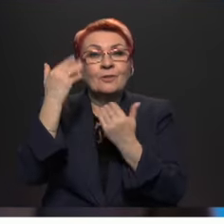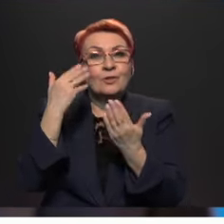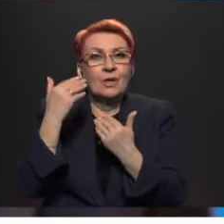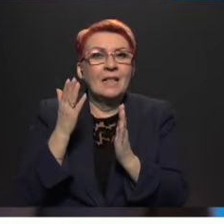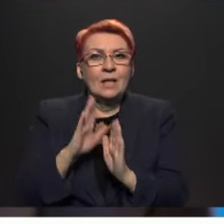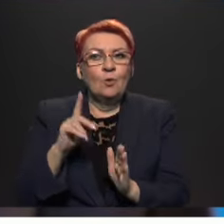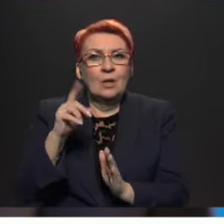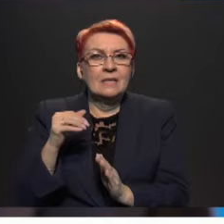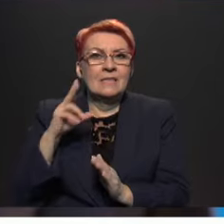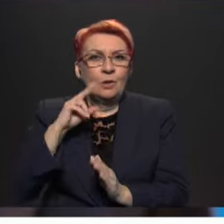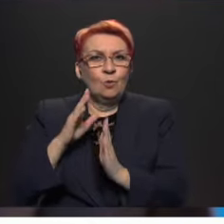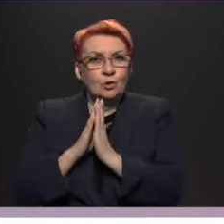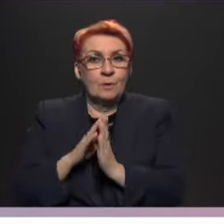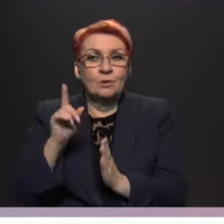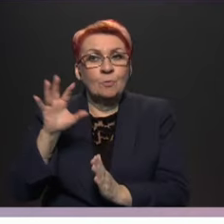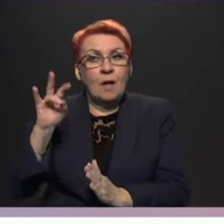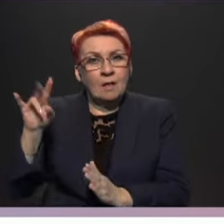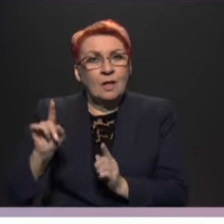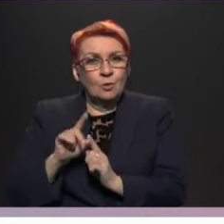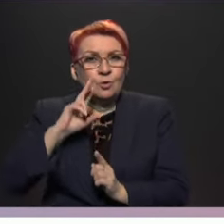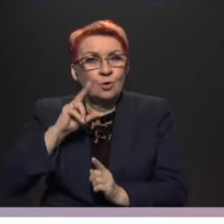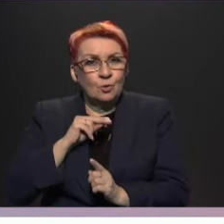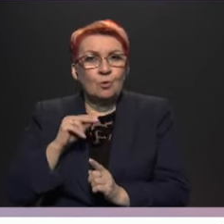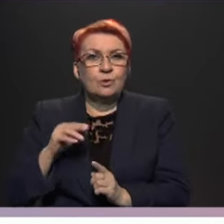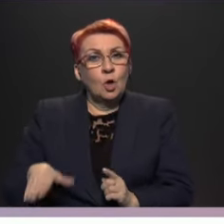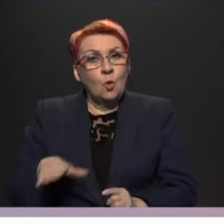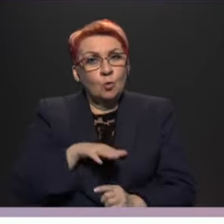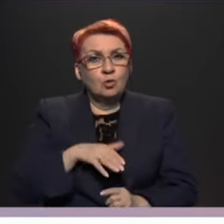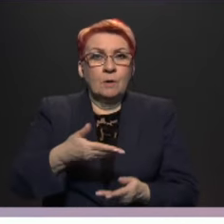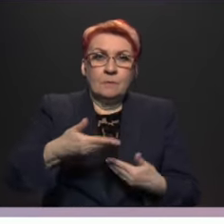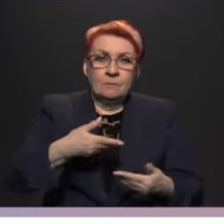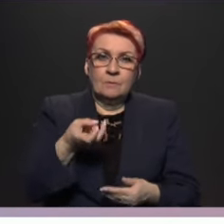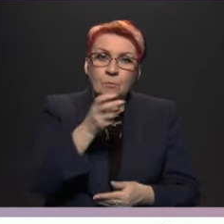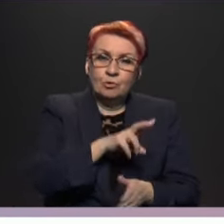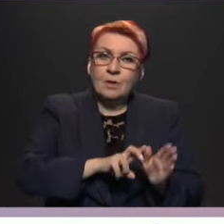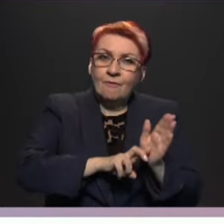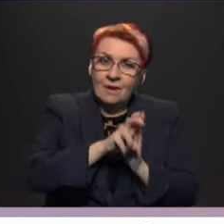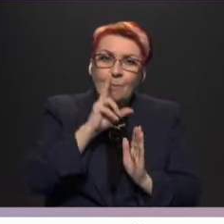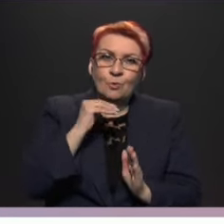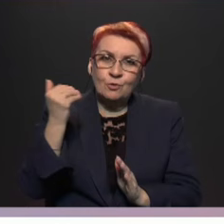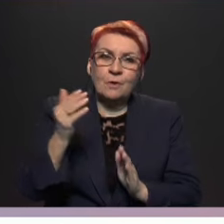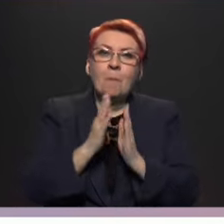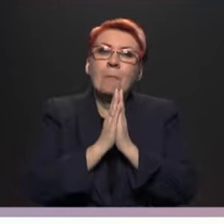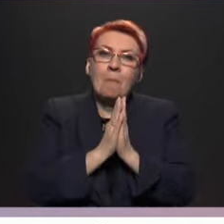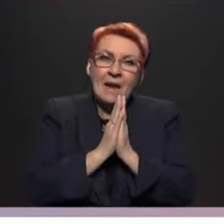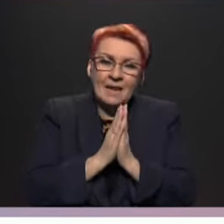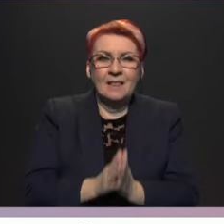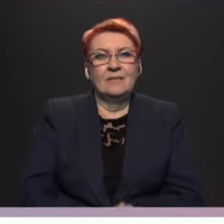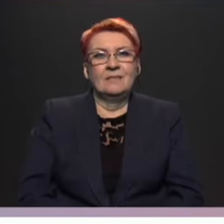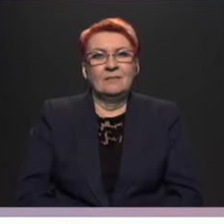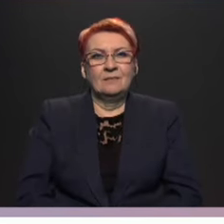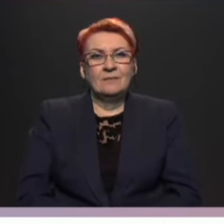лишь за нее молиться, но чтобы она сама тоже ножками пришла сама в храм, помолилась.